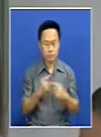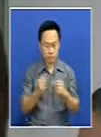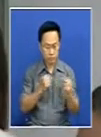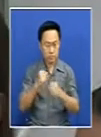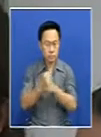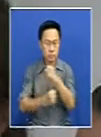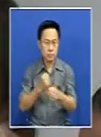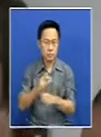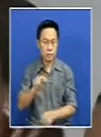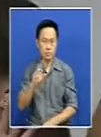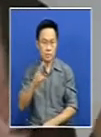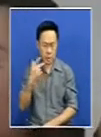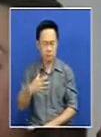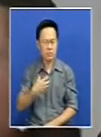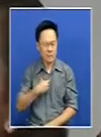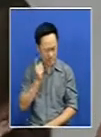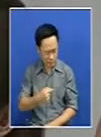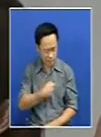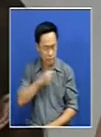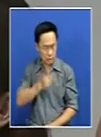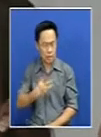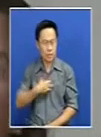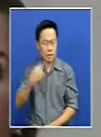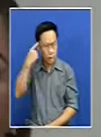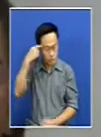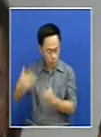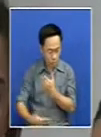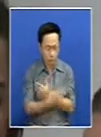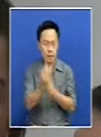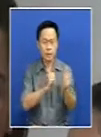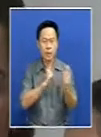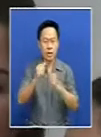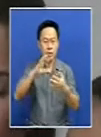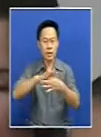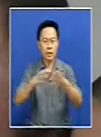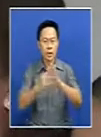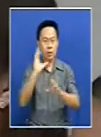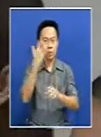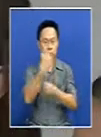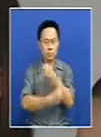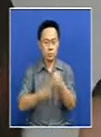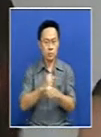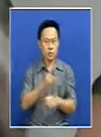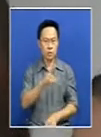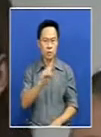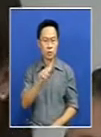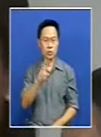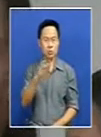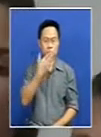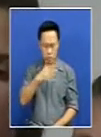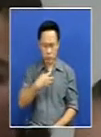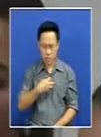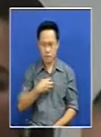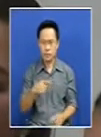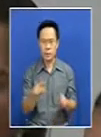กวัย37ปีนั้นยังกล่าวเพิ่มเติมนะครับว่าถึงโอกาสในการลงเล่นโอลิมปิกเกม2016ที่กำลังจะมาถึงนี้ครับเ